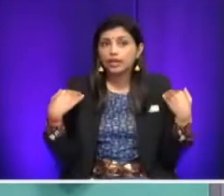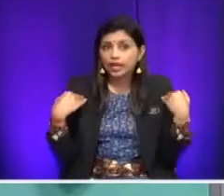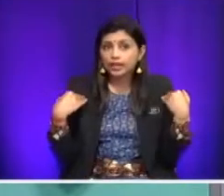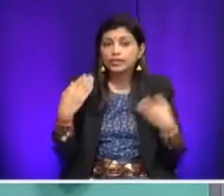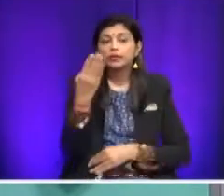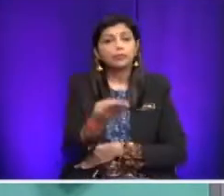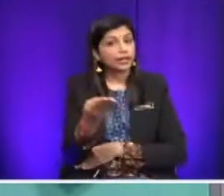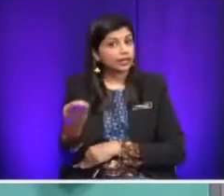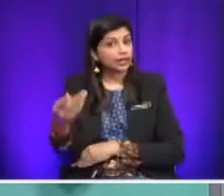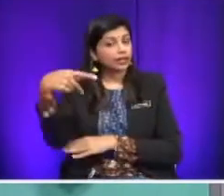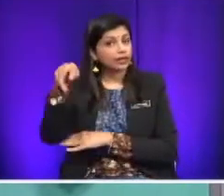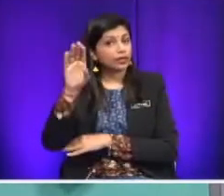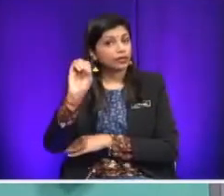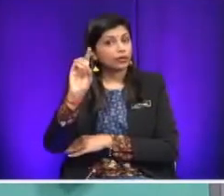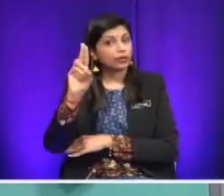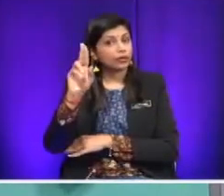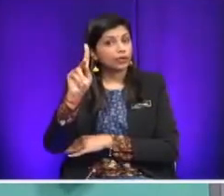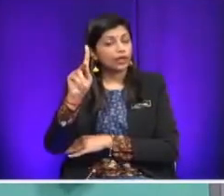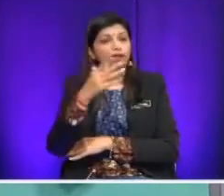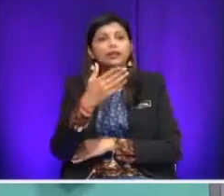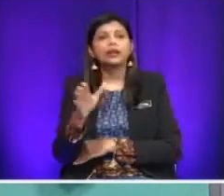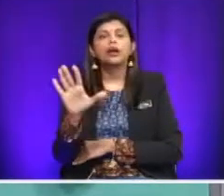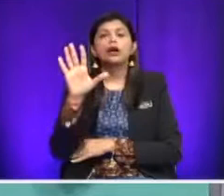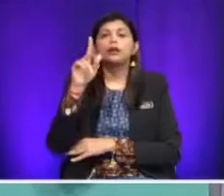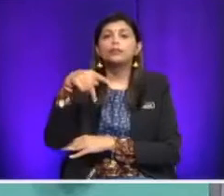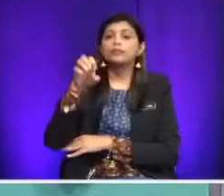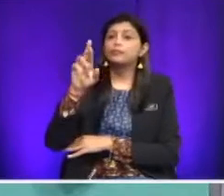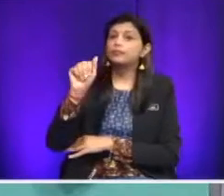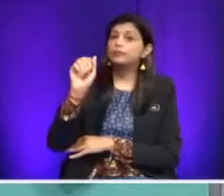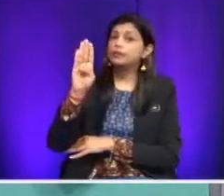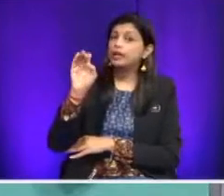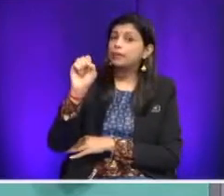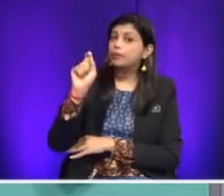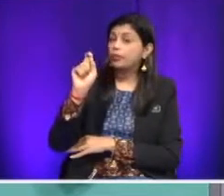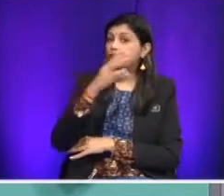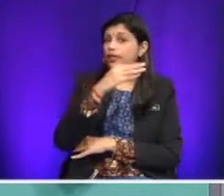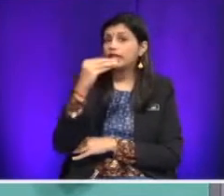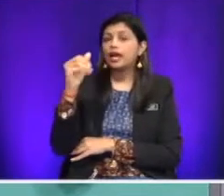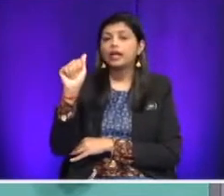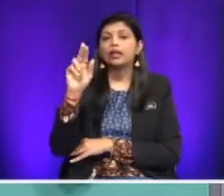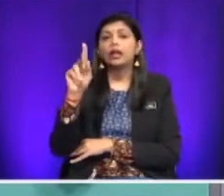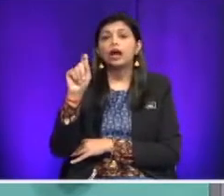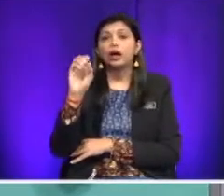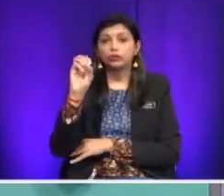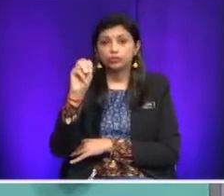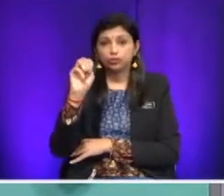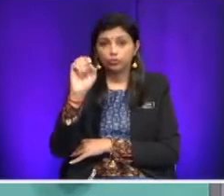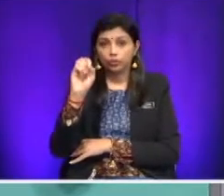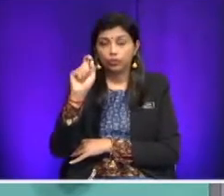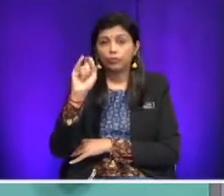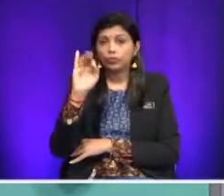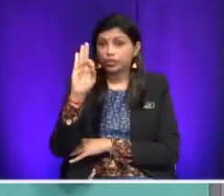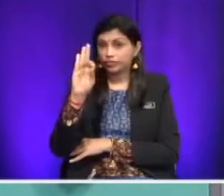produk dan juga Otomotif Oke di sini Megapro tahu di dalam di dalam rekabentuk Leslie HD3